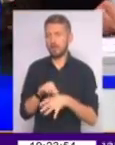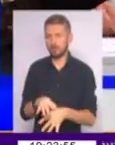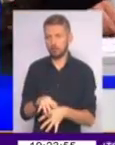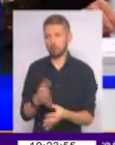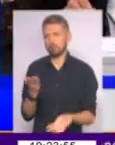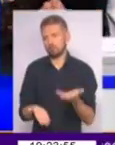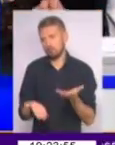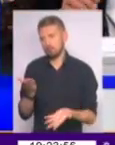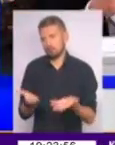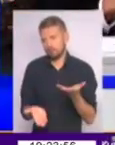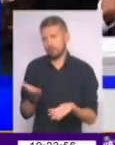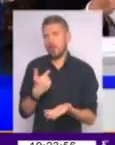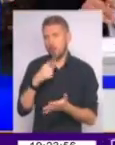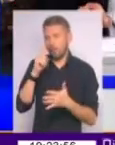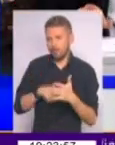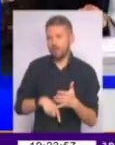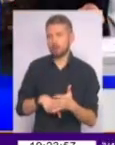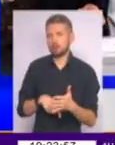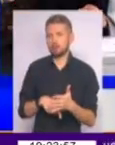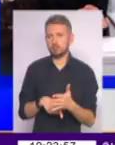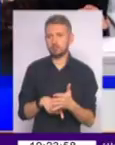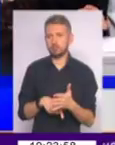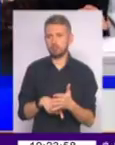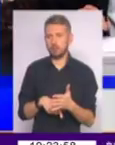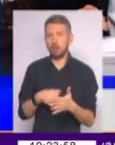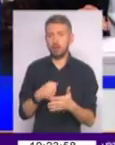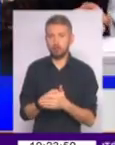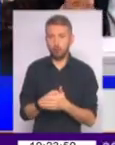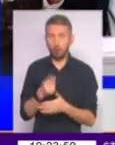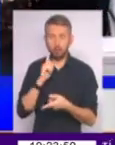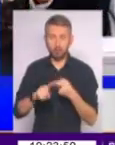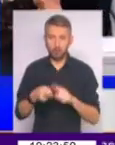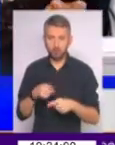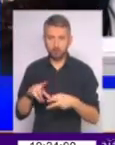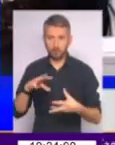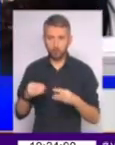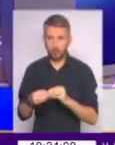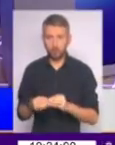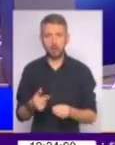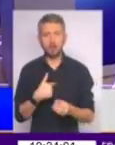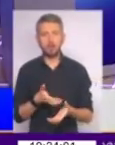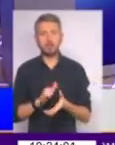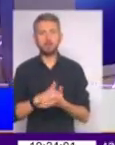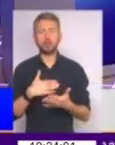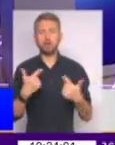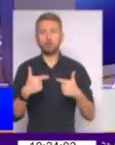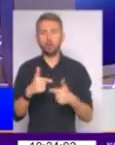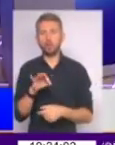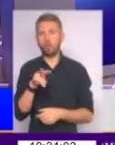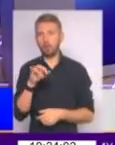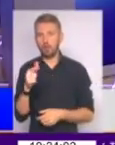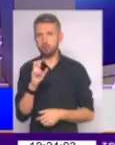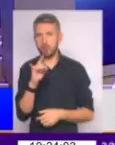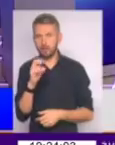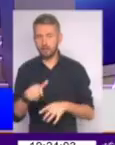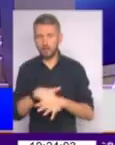всей вероятности, я уверен и убежден, до логических решений. Я представлю нашого гостя Олега Барну, народний